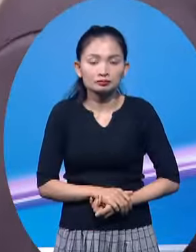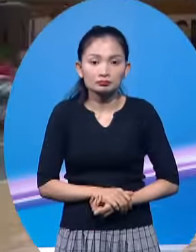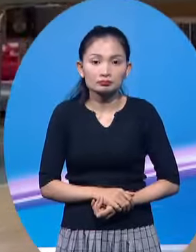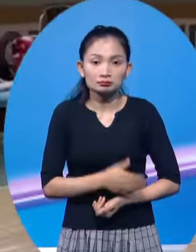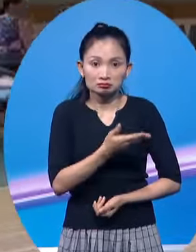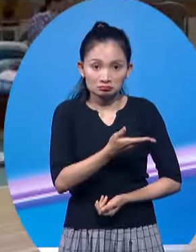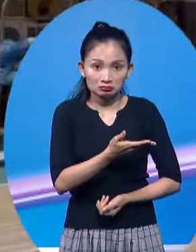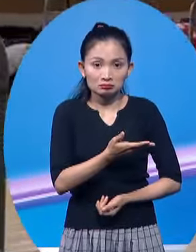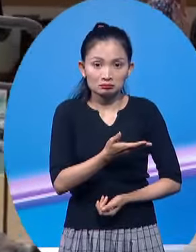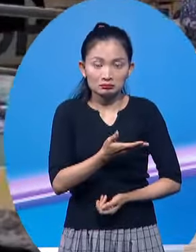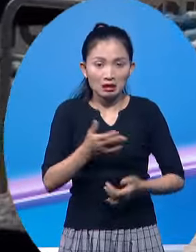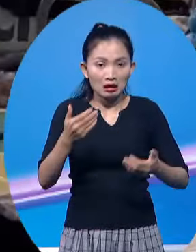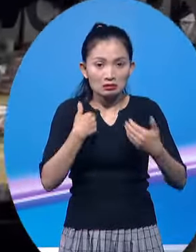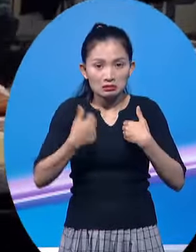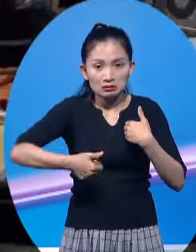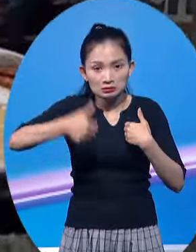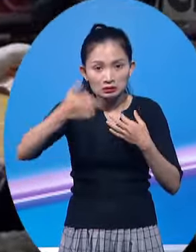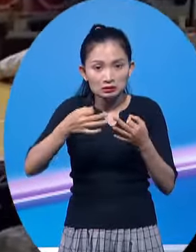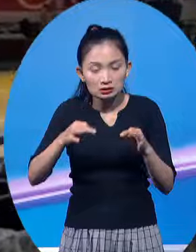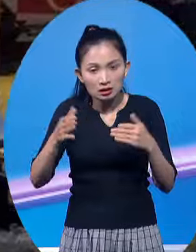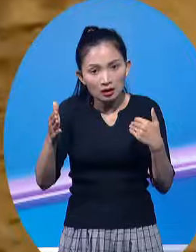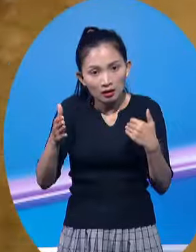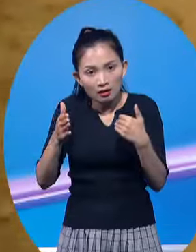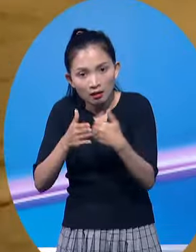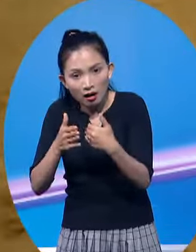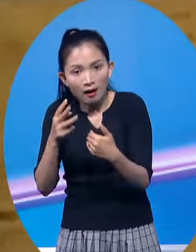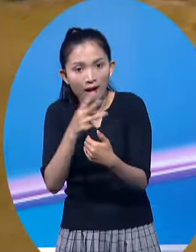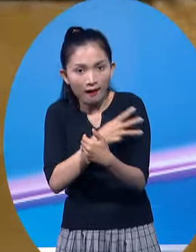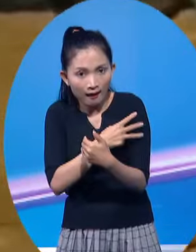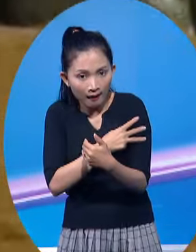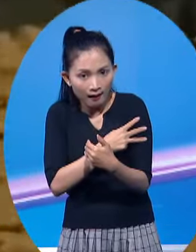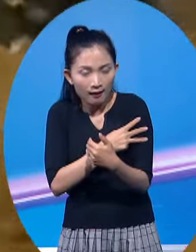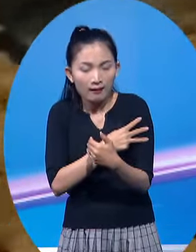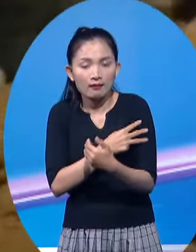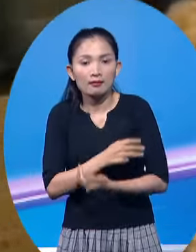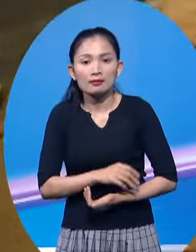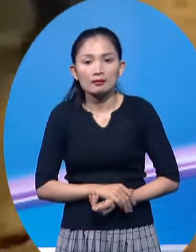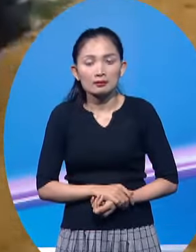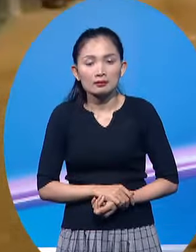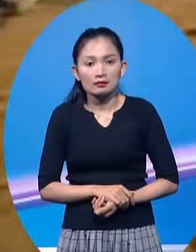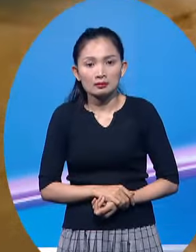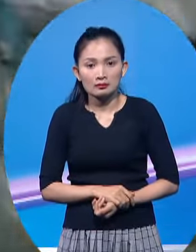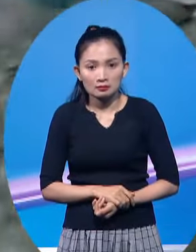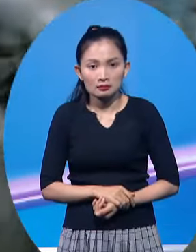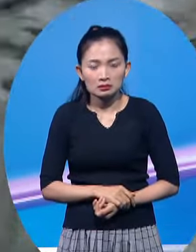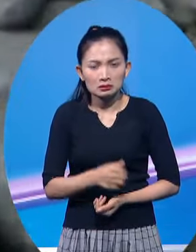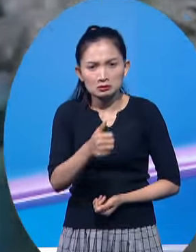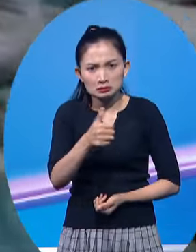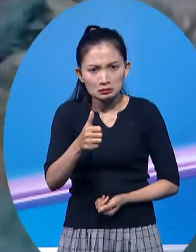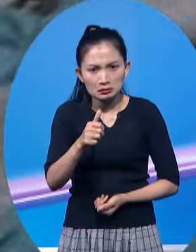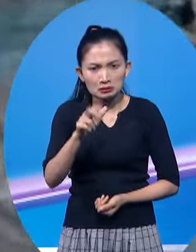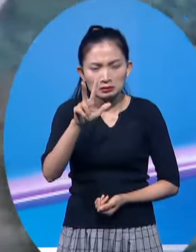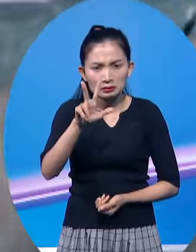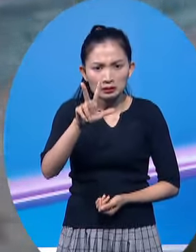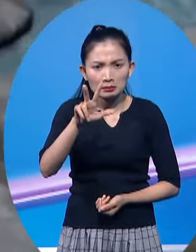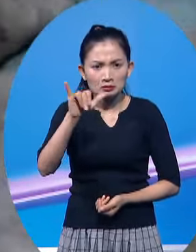những khu vực bị ảnh hưởng nghiêm trọng nhất là các vùng giáp biên giới Nga và có các sông bắt nguồn từ Nga đi qua 86.000 người tại Kazakhstan đã được